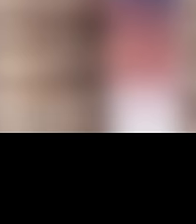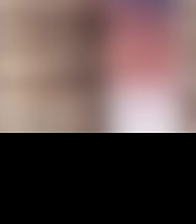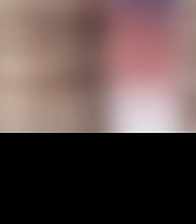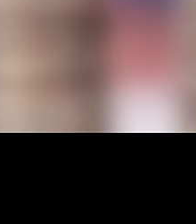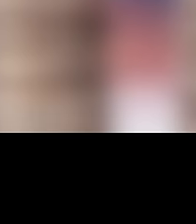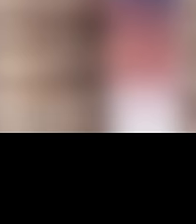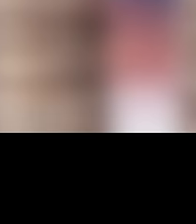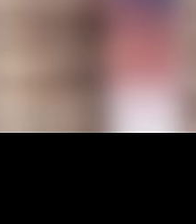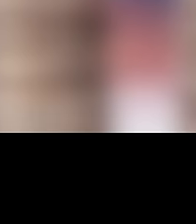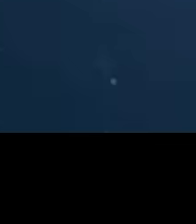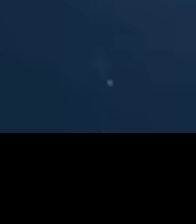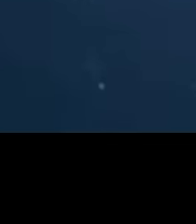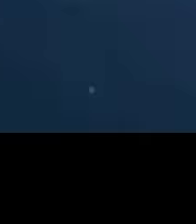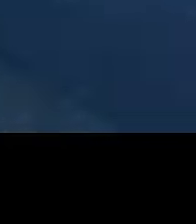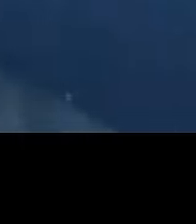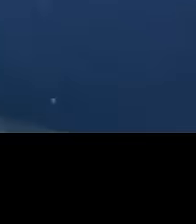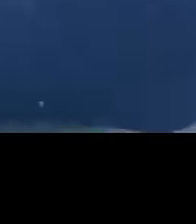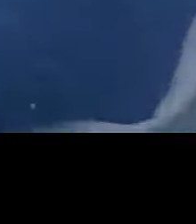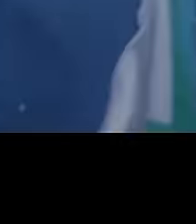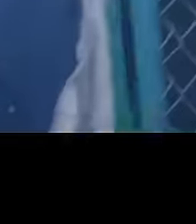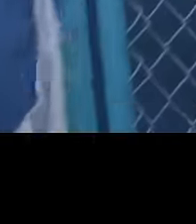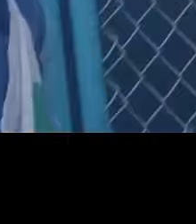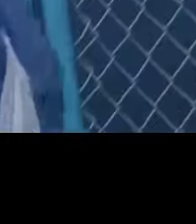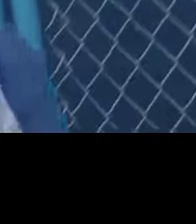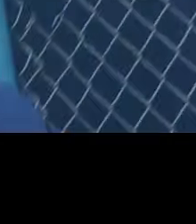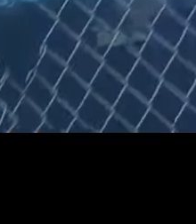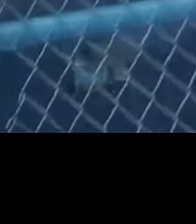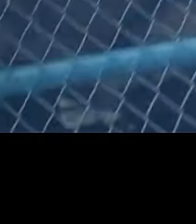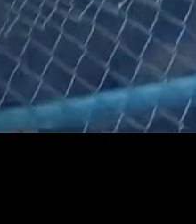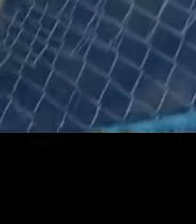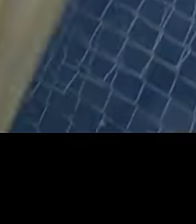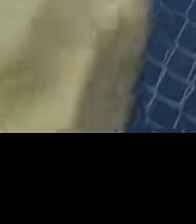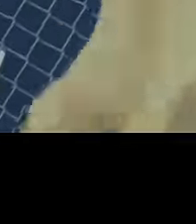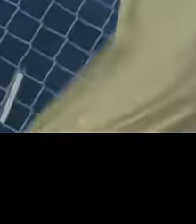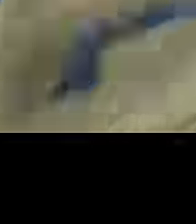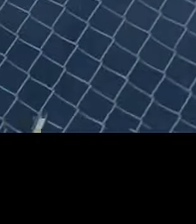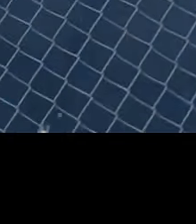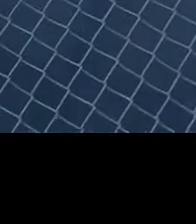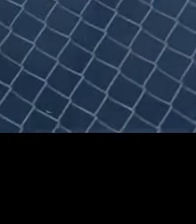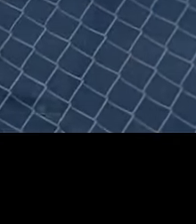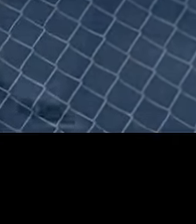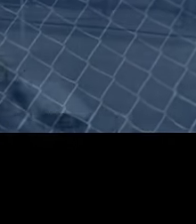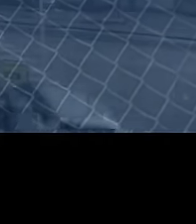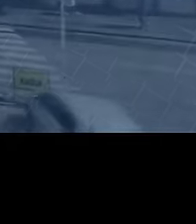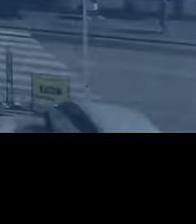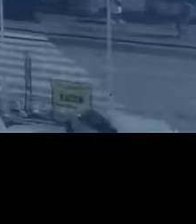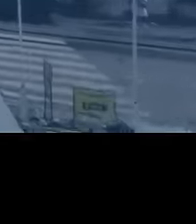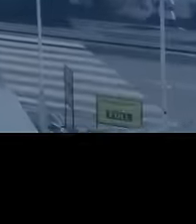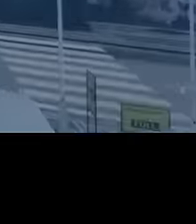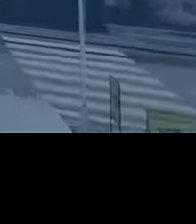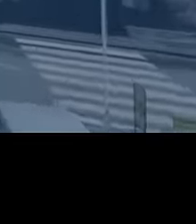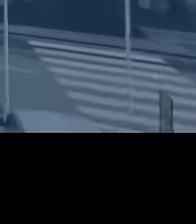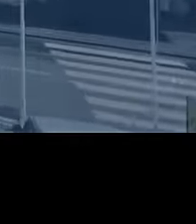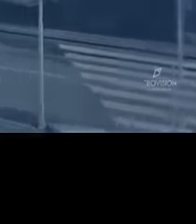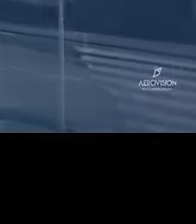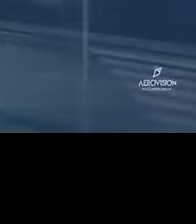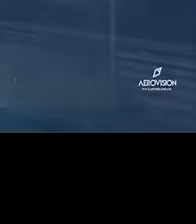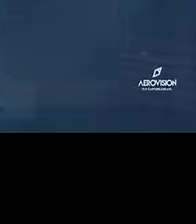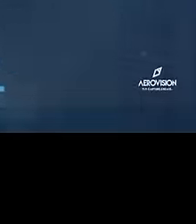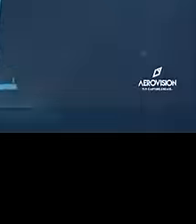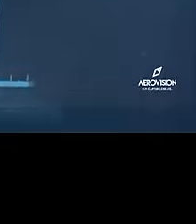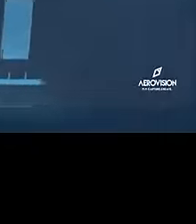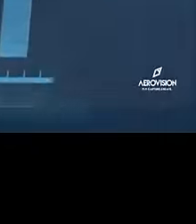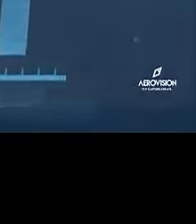duurzame ontwikkeling. De resultaten zijn merkbaar en tastbaar. Aanzienlijke economische successen